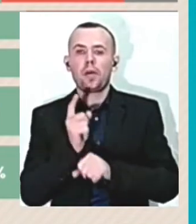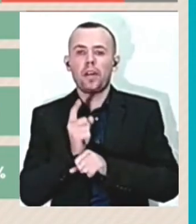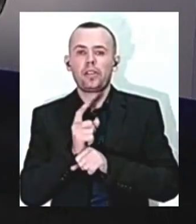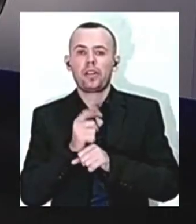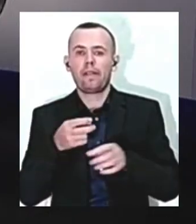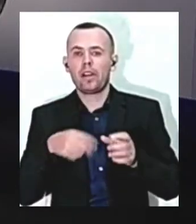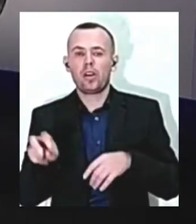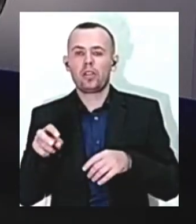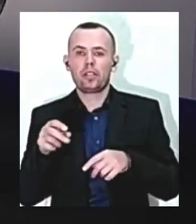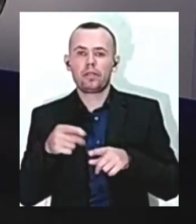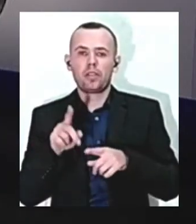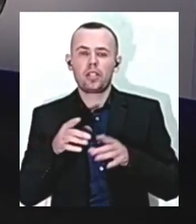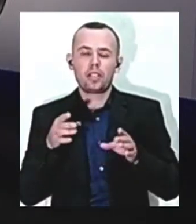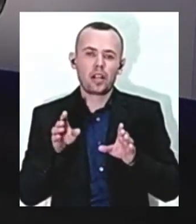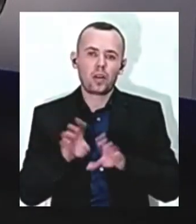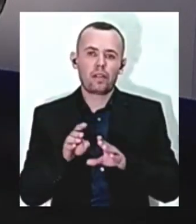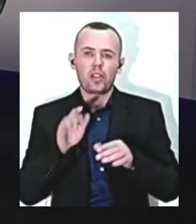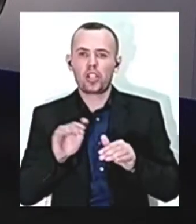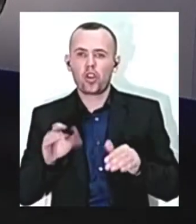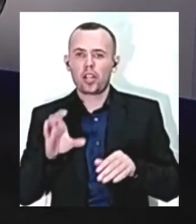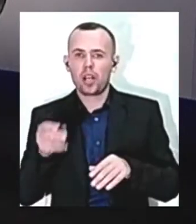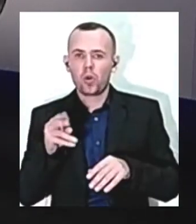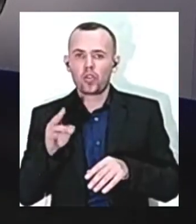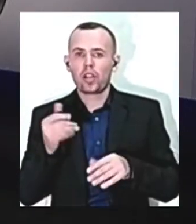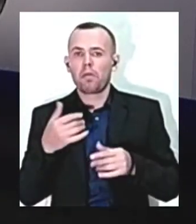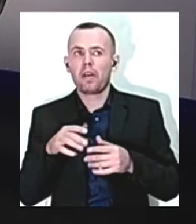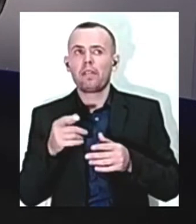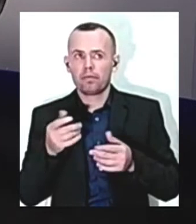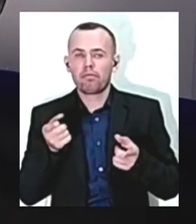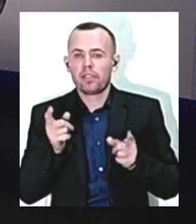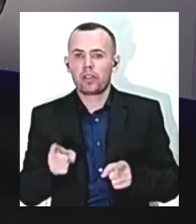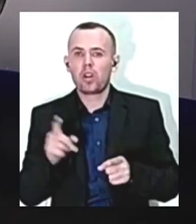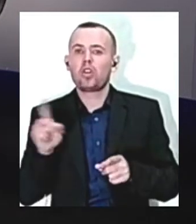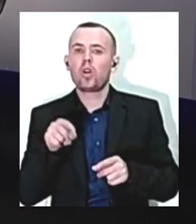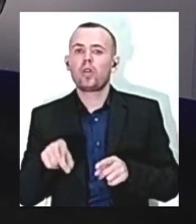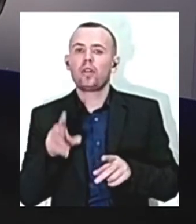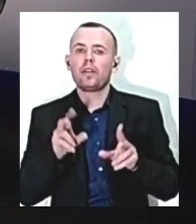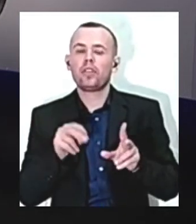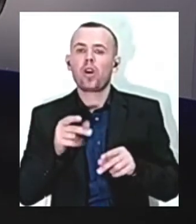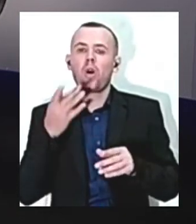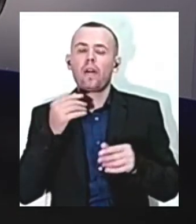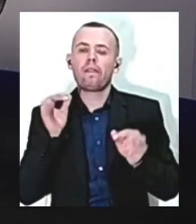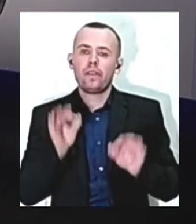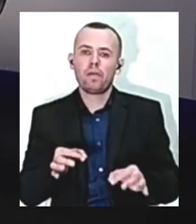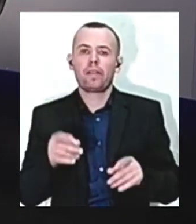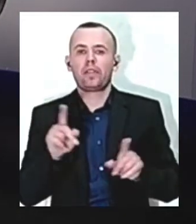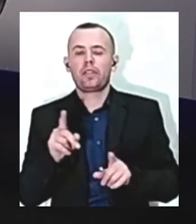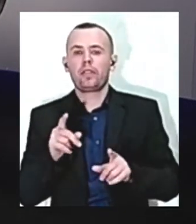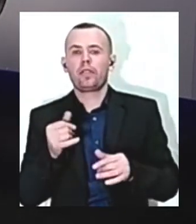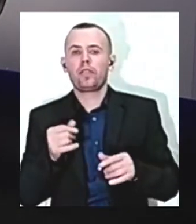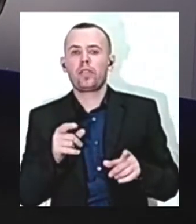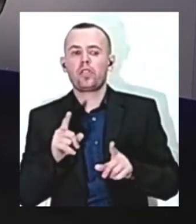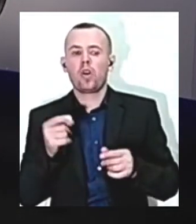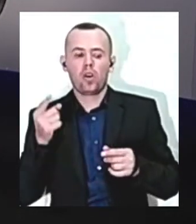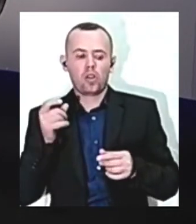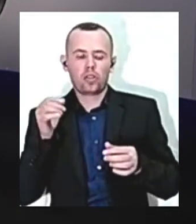закривали дитячі садочки, то ми з'ясовували, власне, що люди вважають було виправдано, а що ні. Україні. І однозначно можна сказати, що більше